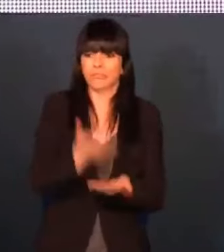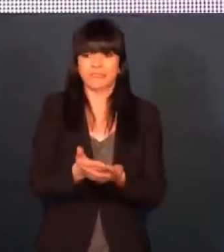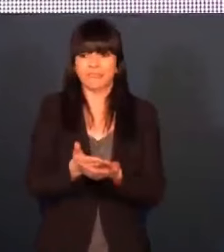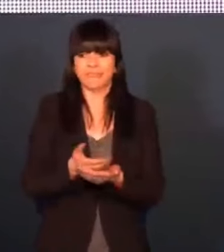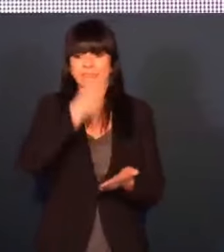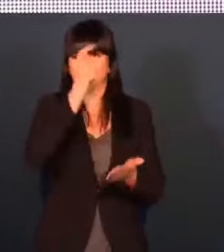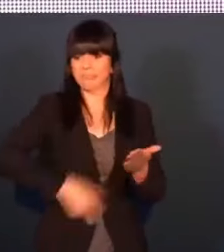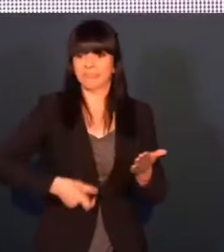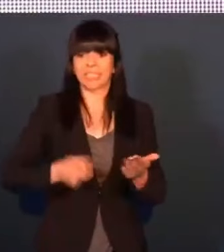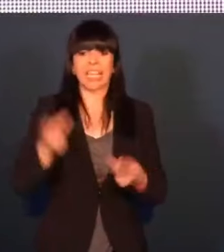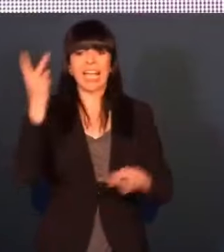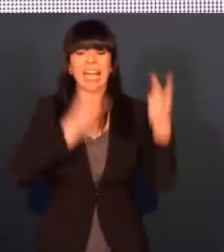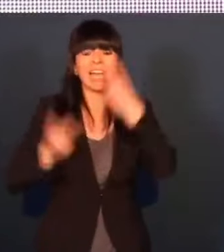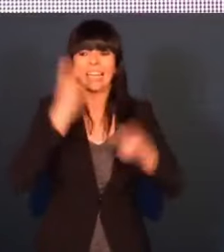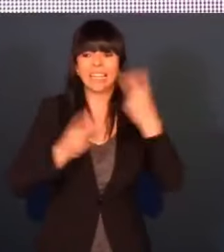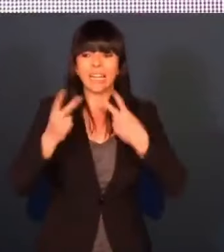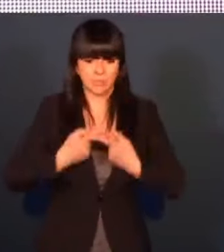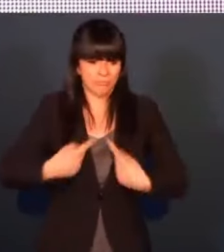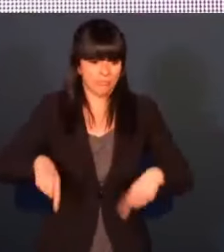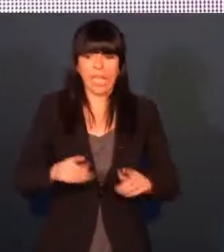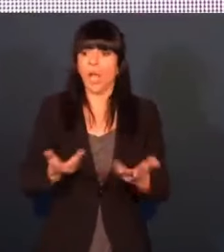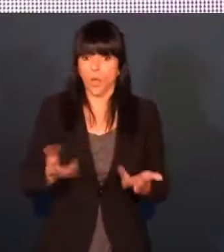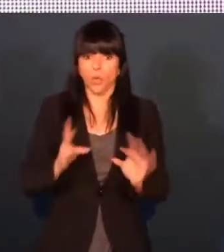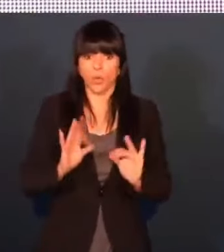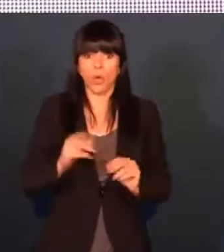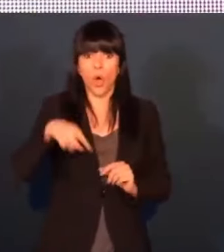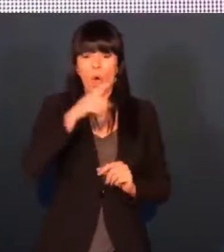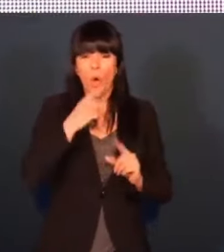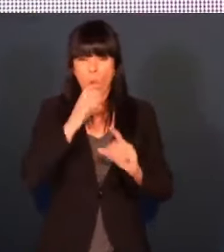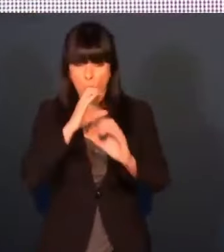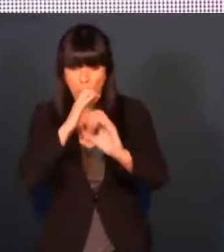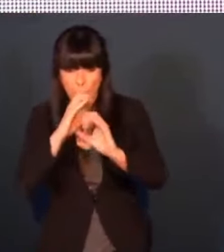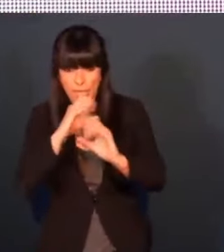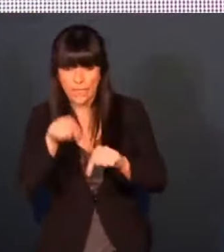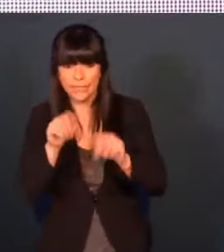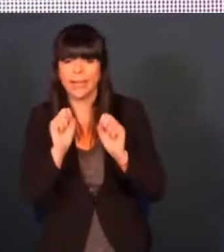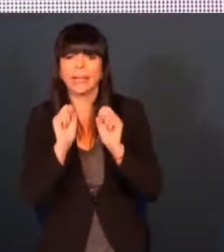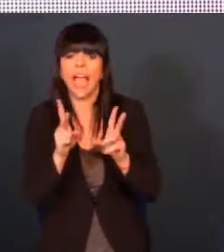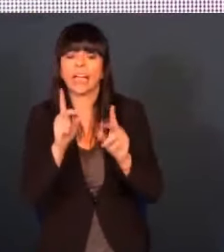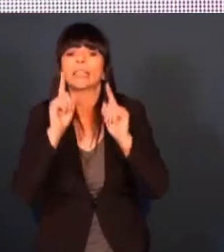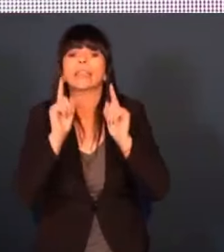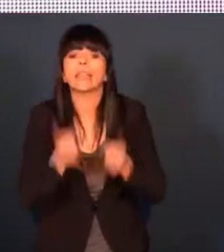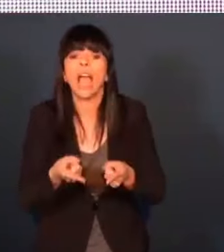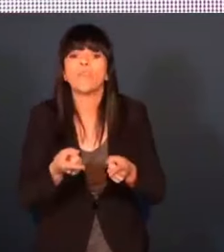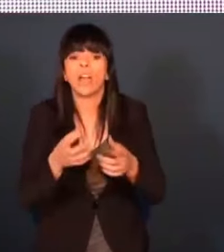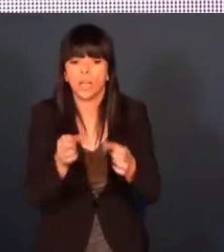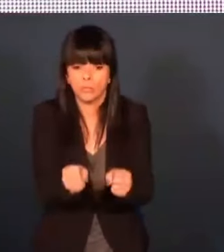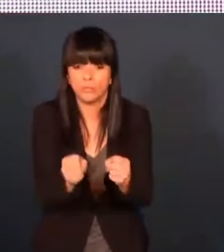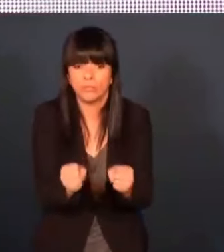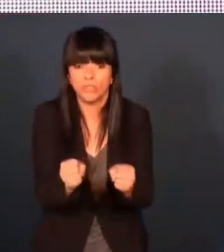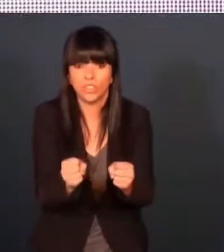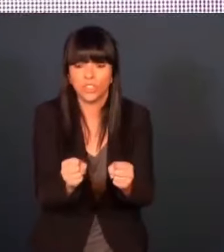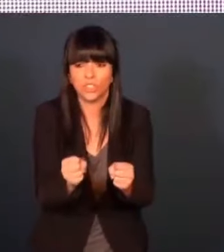президента, но все пак тя показа в комуникацията как трябва да се държат